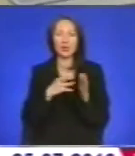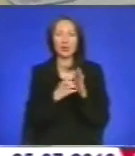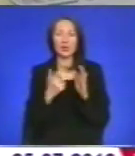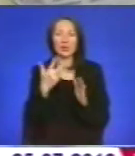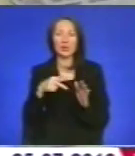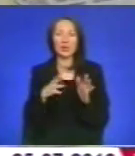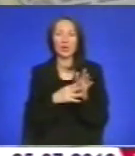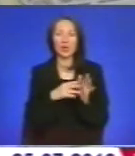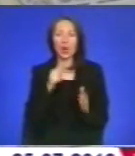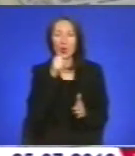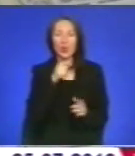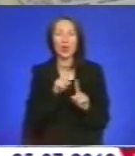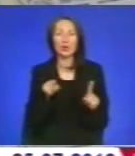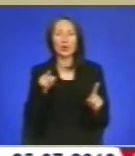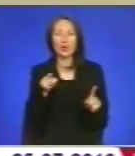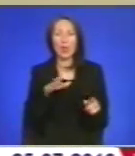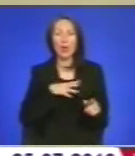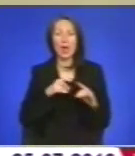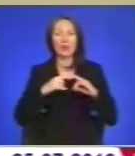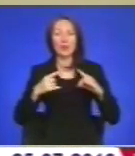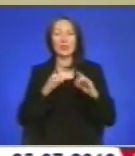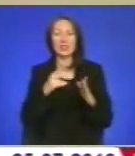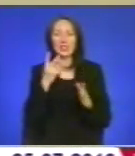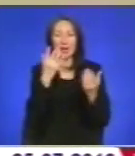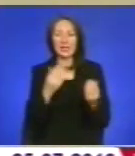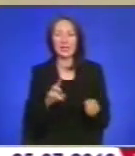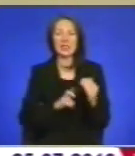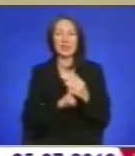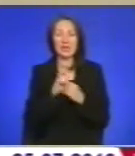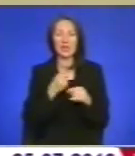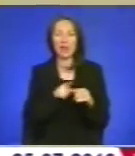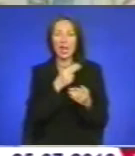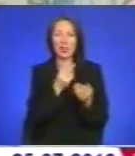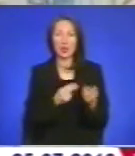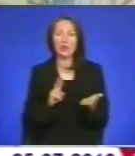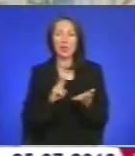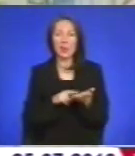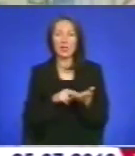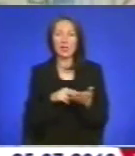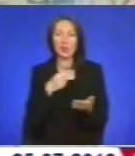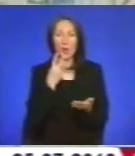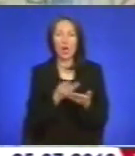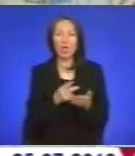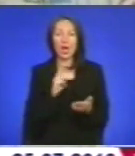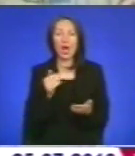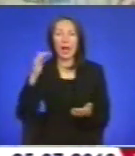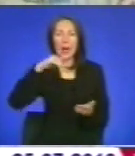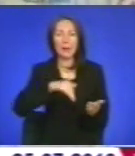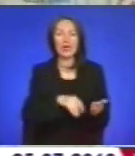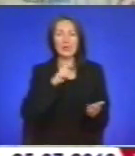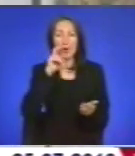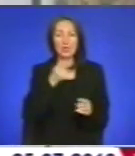Унікальність її в тому, що вона була на конверті лише два дні. Церква, яка зображена на марці, представляє Карпатську Україну. Ця